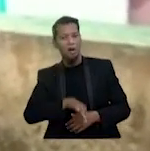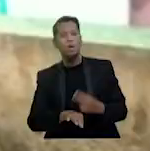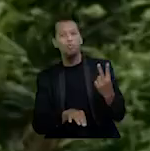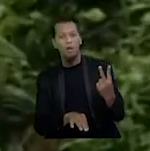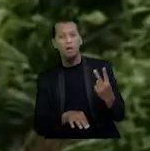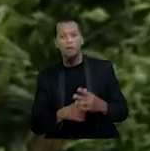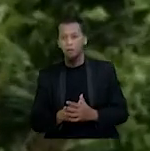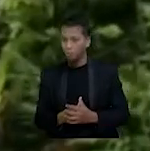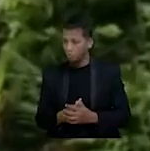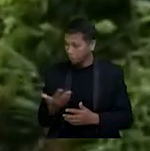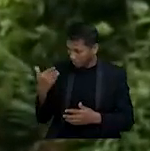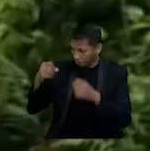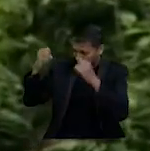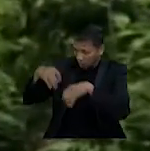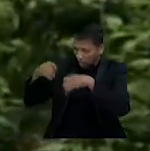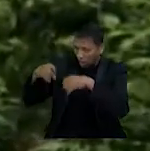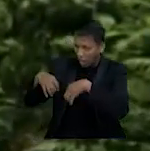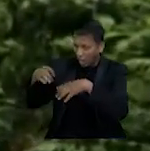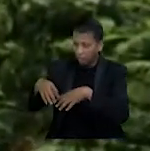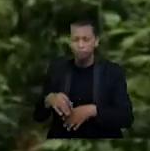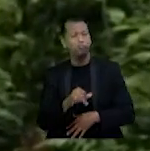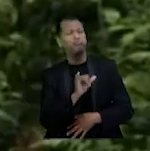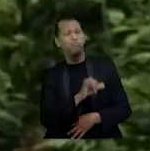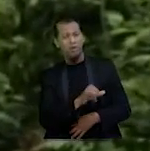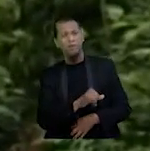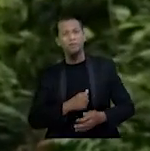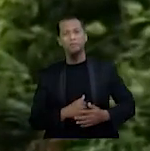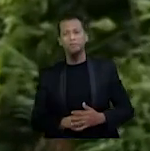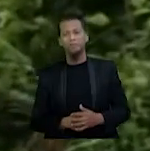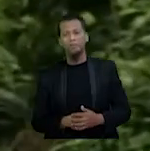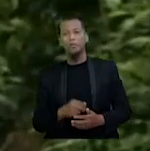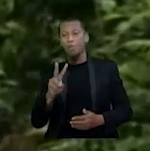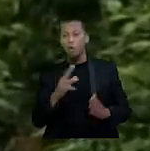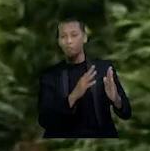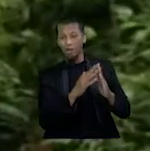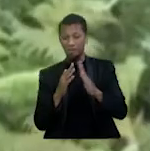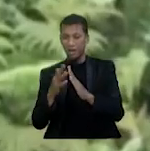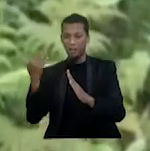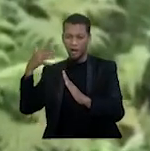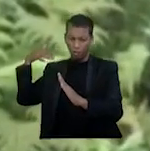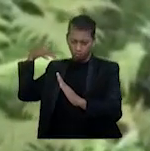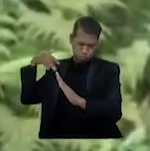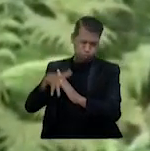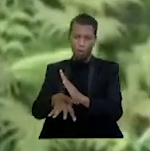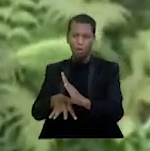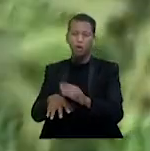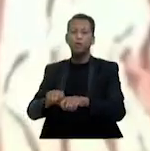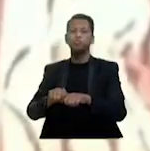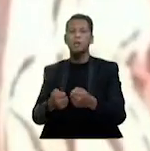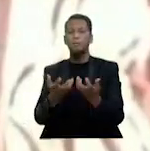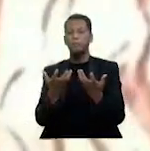gede, ya. Akibat longsor, dua rumah warga di Desa Karangsari rusak berat. Longsor juga terjadi di Kecamatan